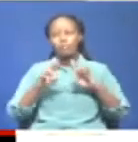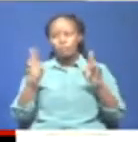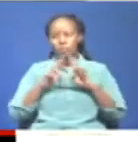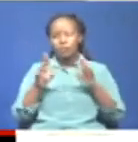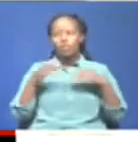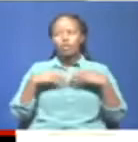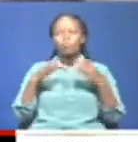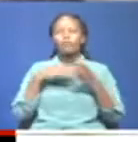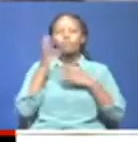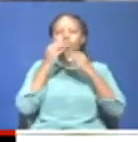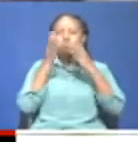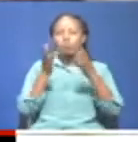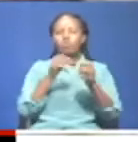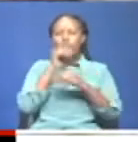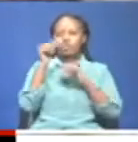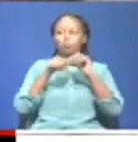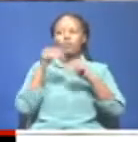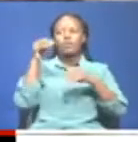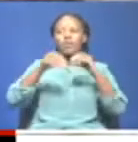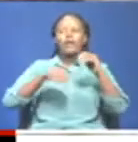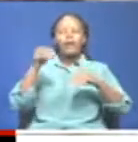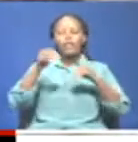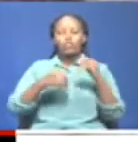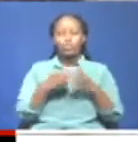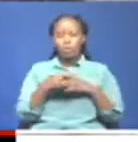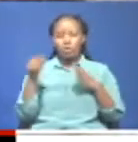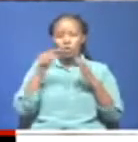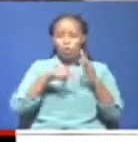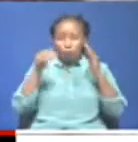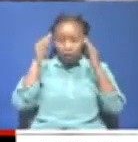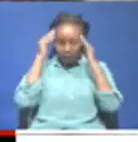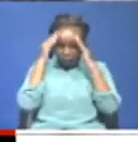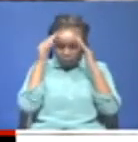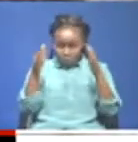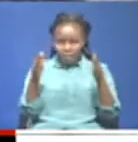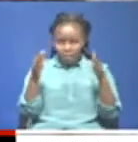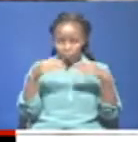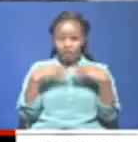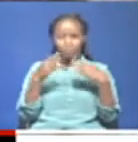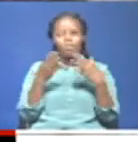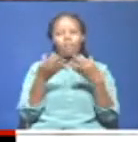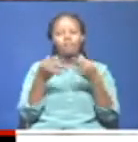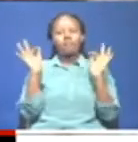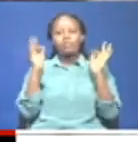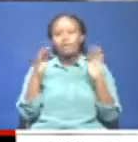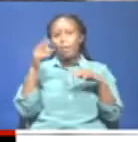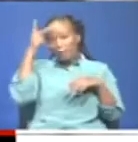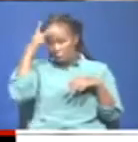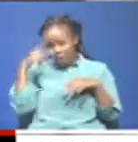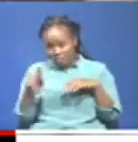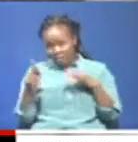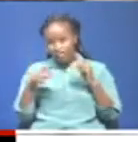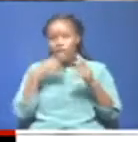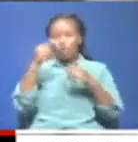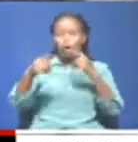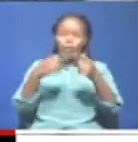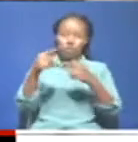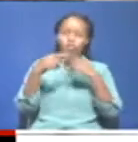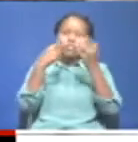kuhusu uchaguzi huo. We are committed to an open door policy, continuous dialogue and